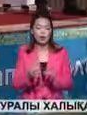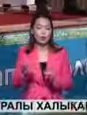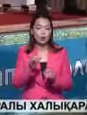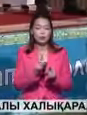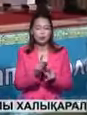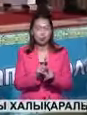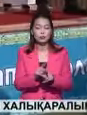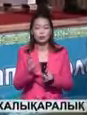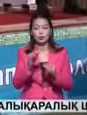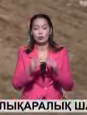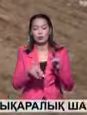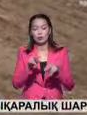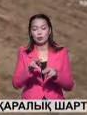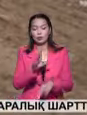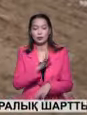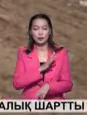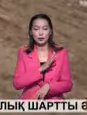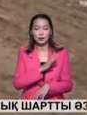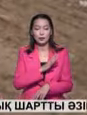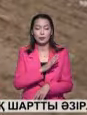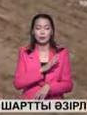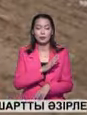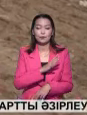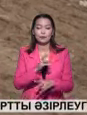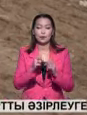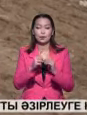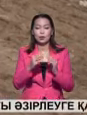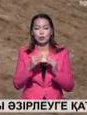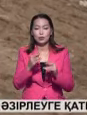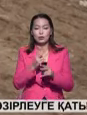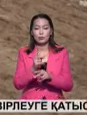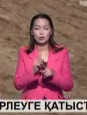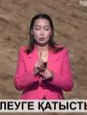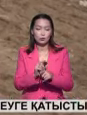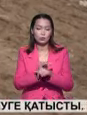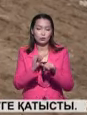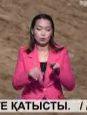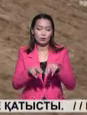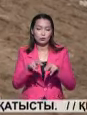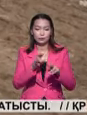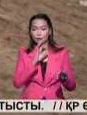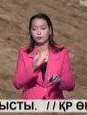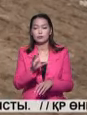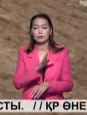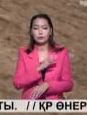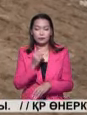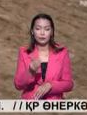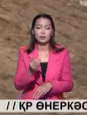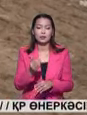400 үй салынды. 2100 тұрғын үйлерді біз екінші және бірінші нарықтан сатып алып бердік. Соның